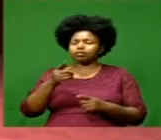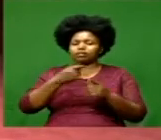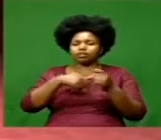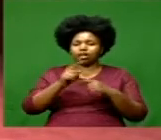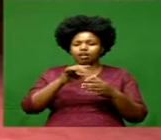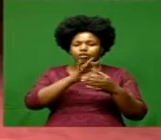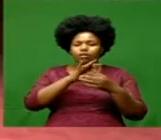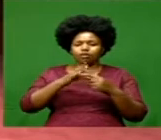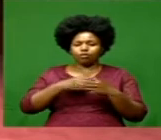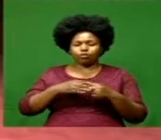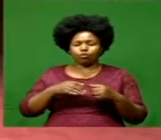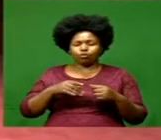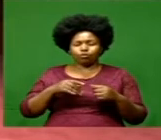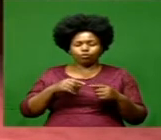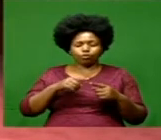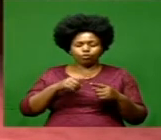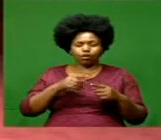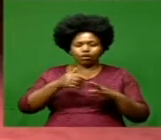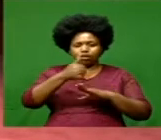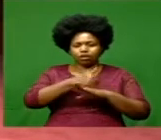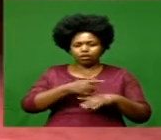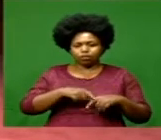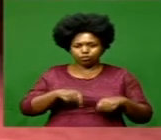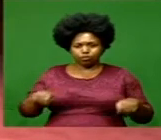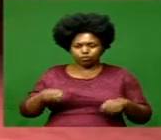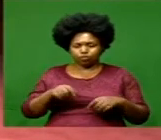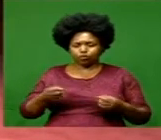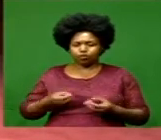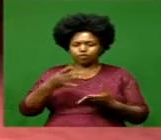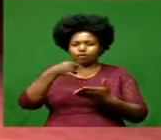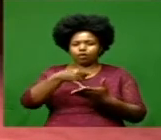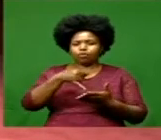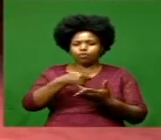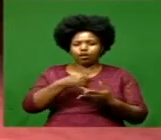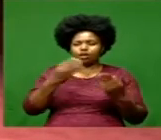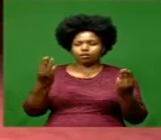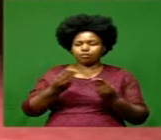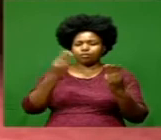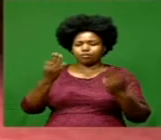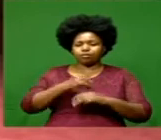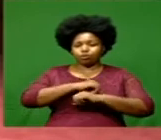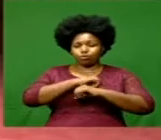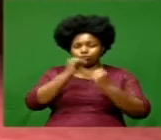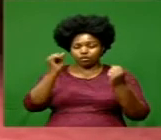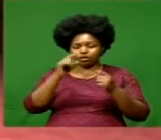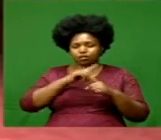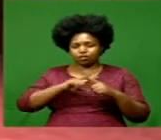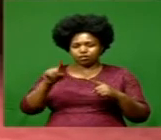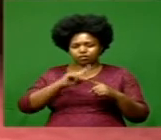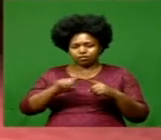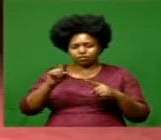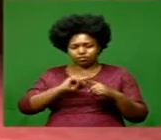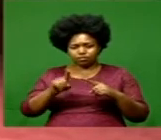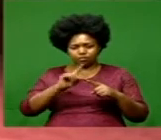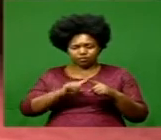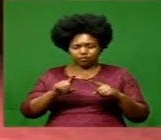mila lo kule li yewungine lage umtri mboggo melisa labuge la basla bene emilalweni emilalweni le